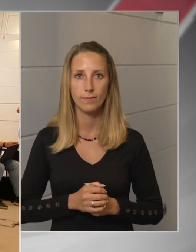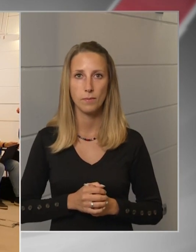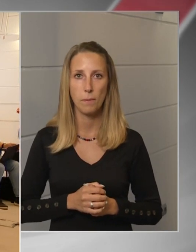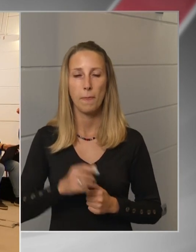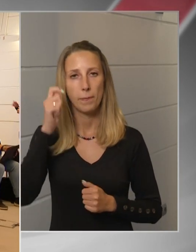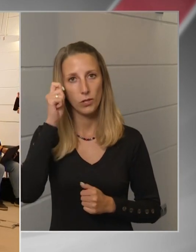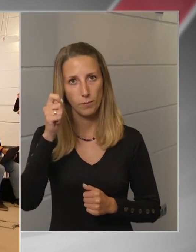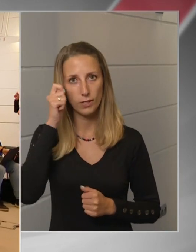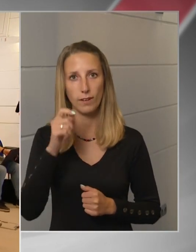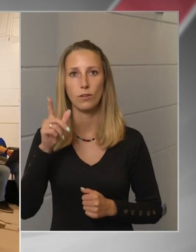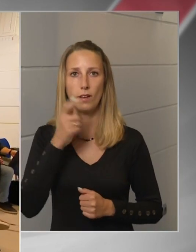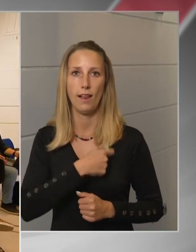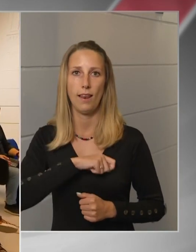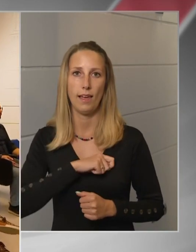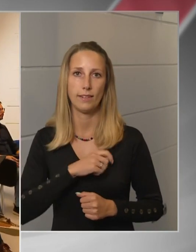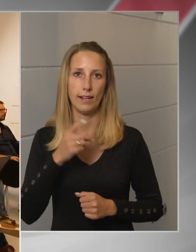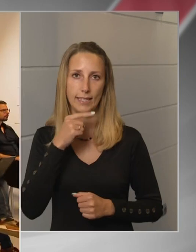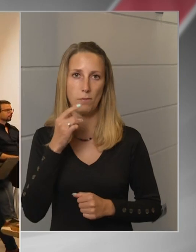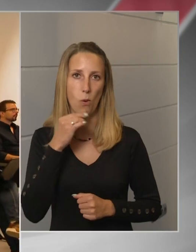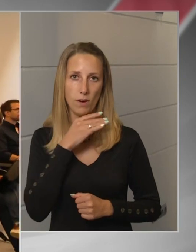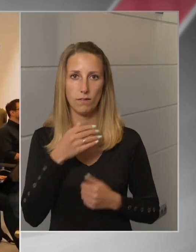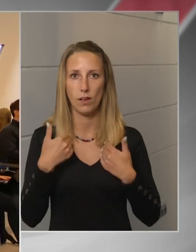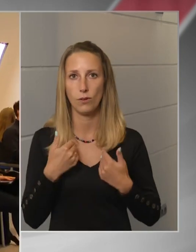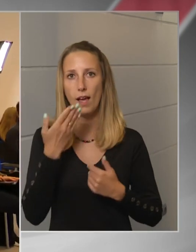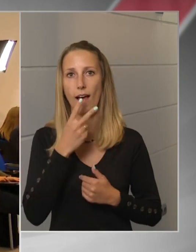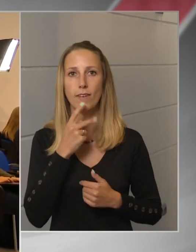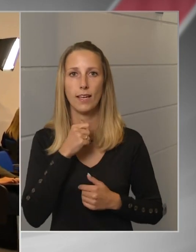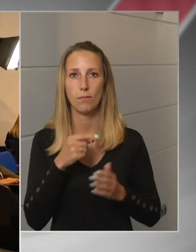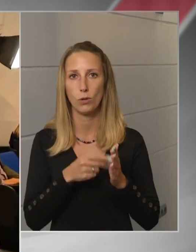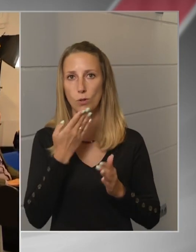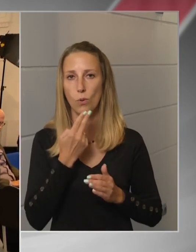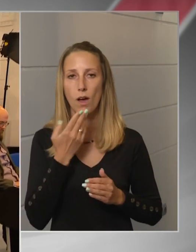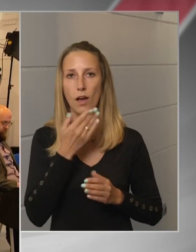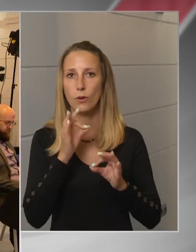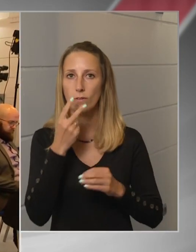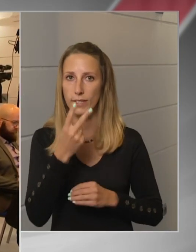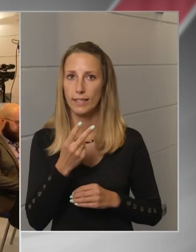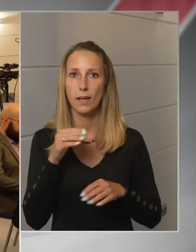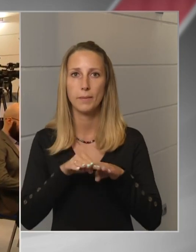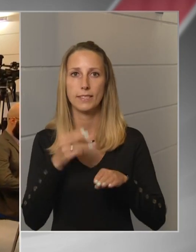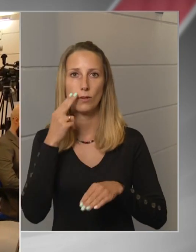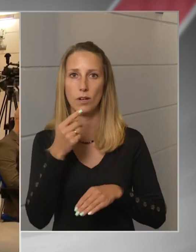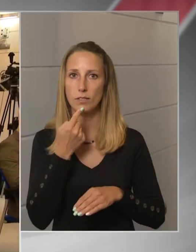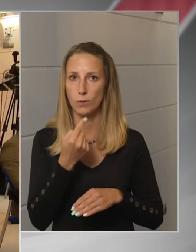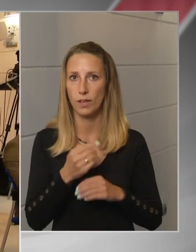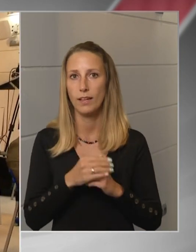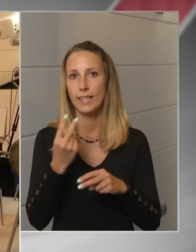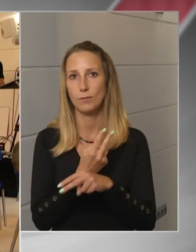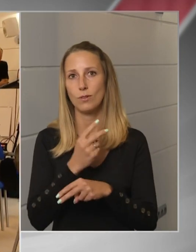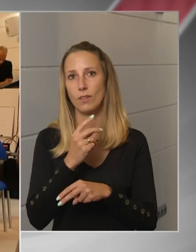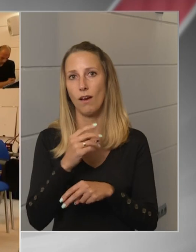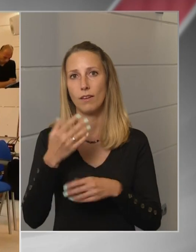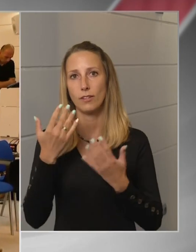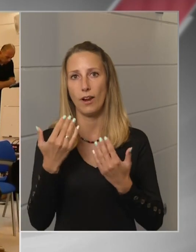Jó napot kívánok, Lengyel Tibor vagyok, hvg.hu. Ha jól figyeltem, miniszterre azt mondta, hogy nem szokta nyaralás közben videózni